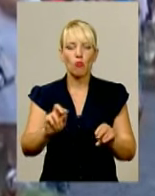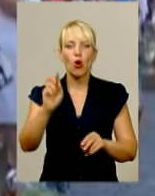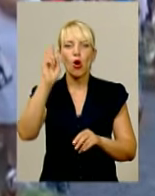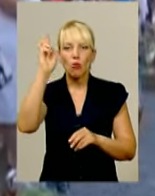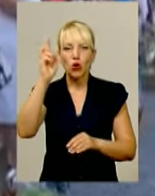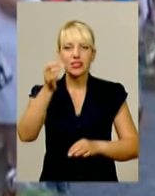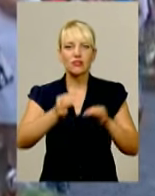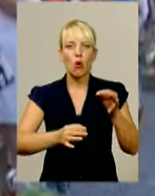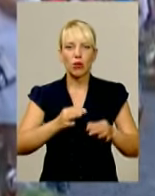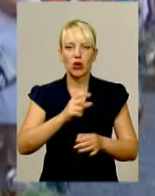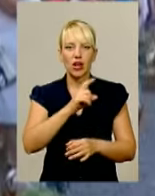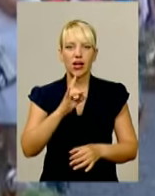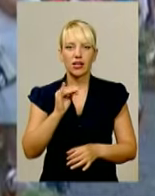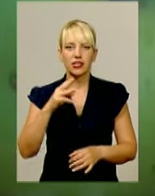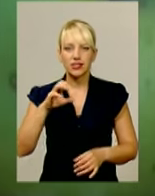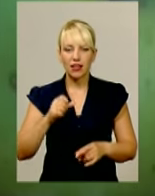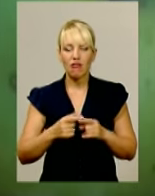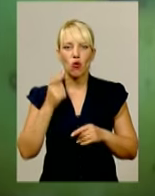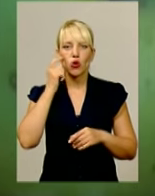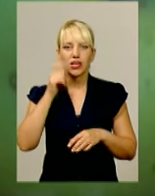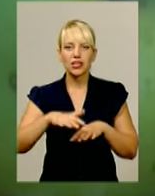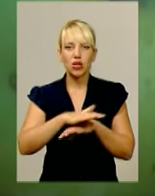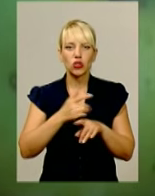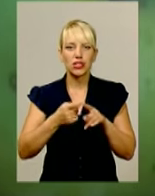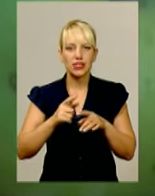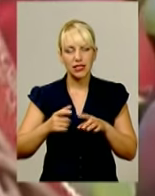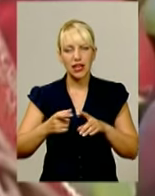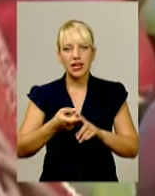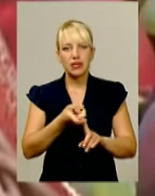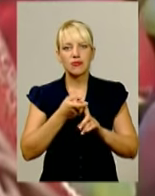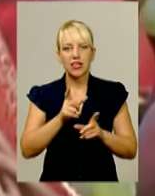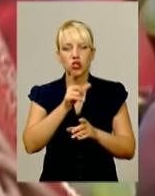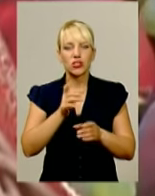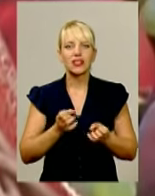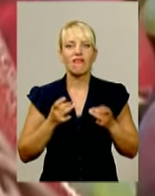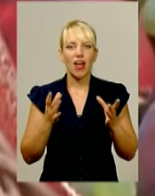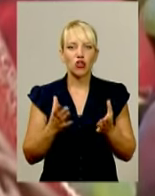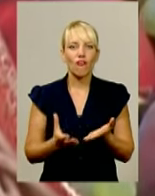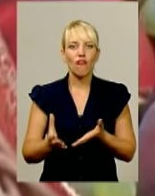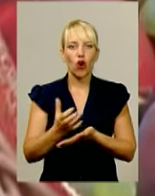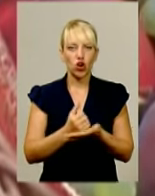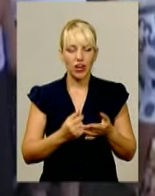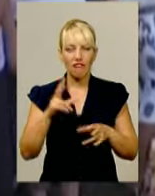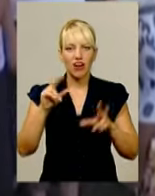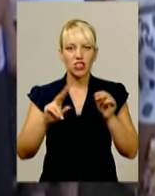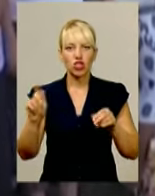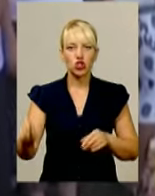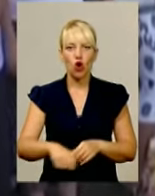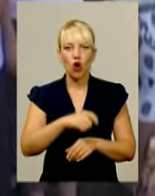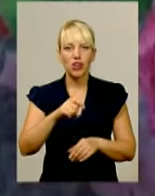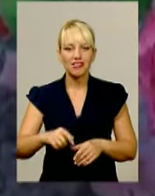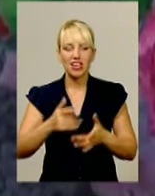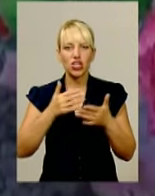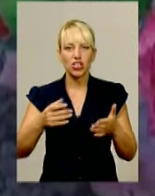Христа. В українського народу цей праздник пов'язаний зі святом врожаю. Вважалося, що освячення цього дня різних плодів